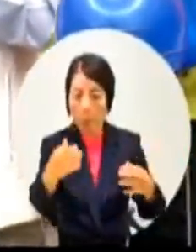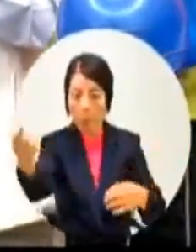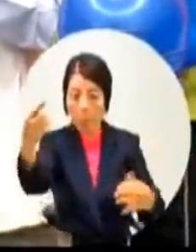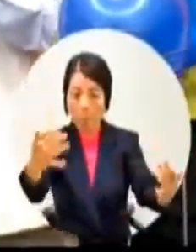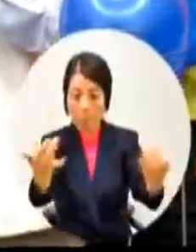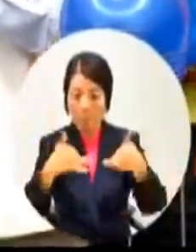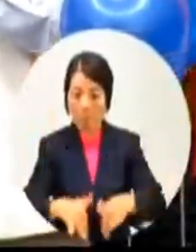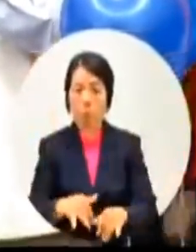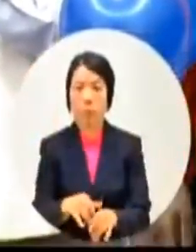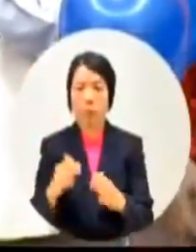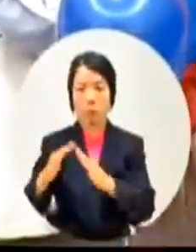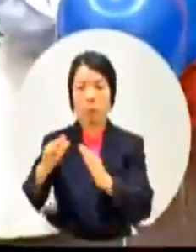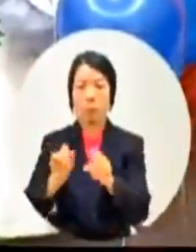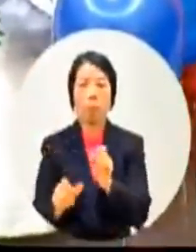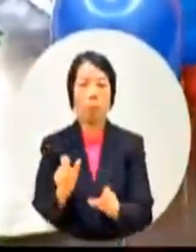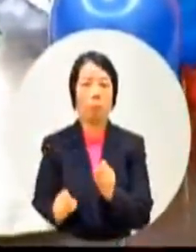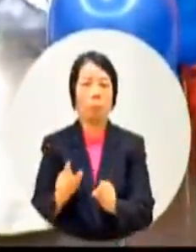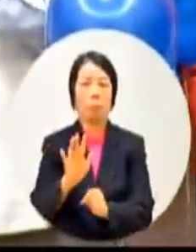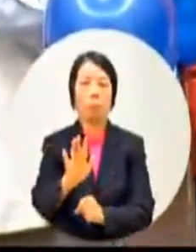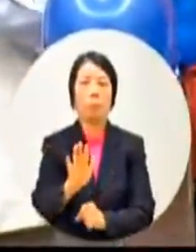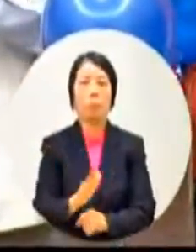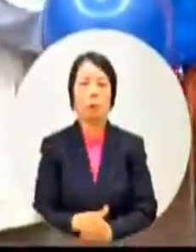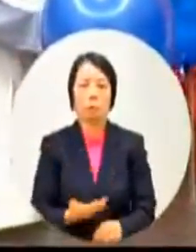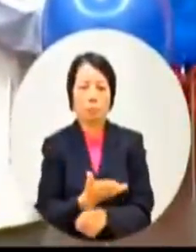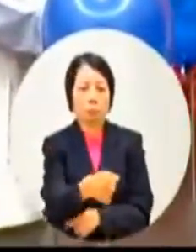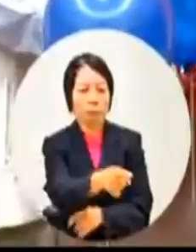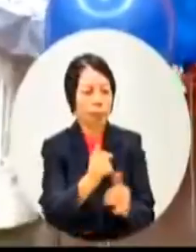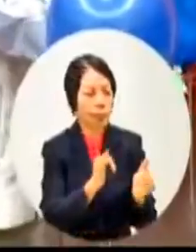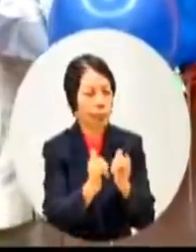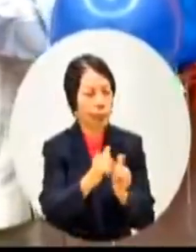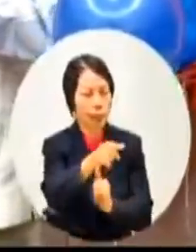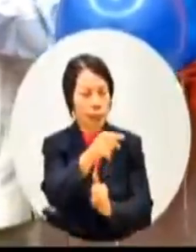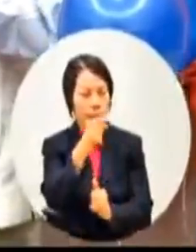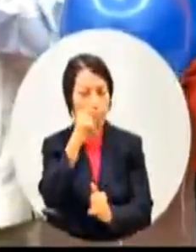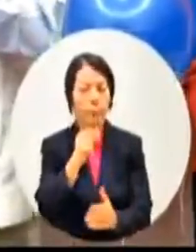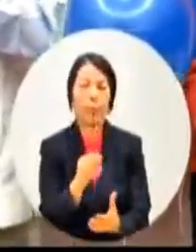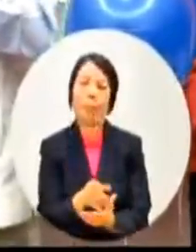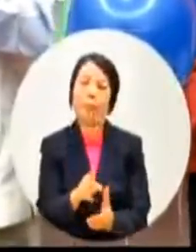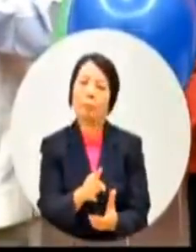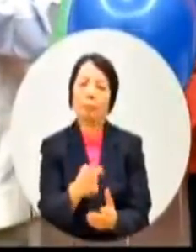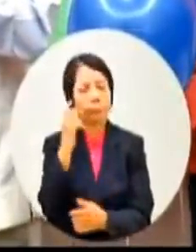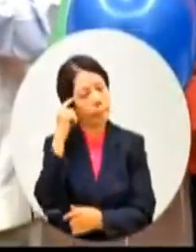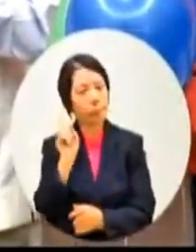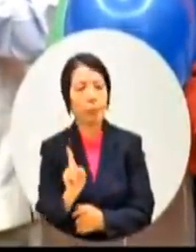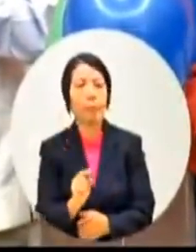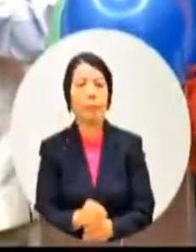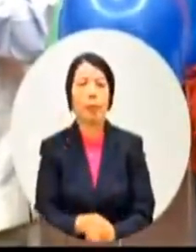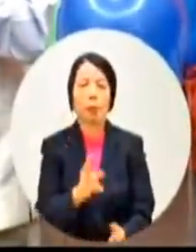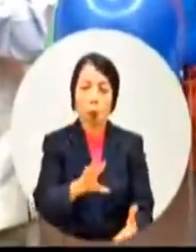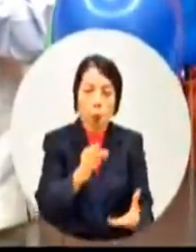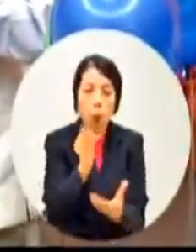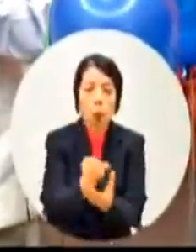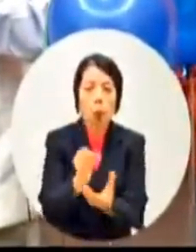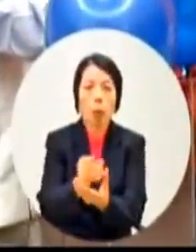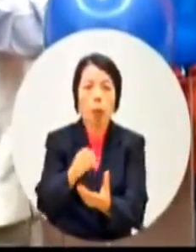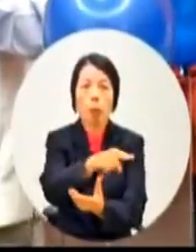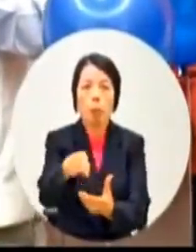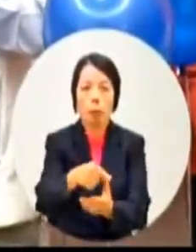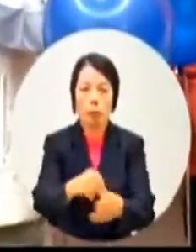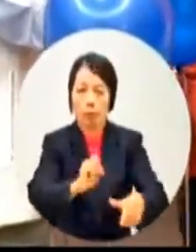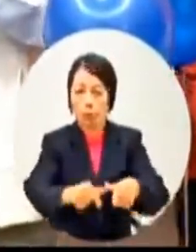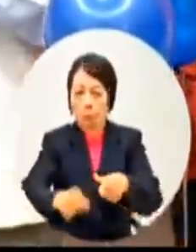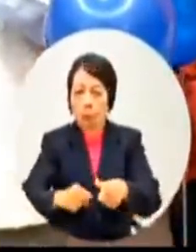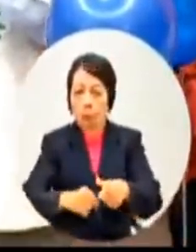多股票上市公司来高雄设立分公司，一步一步把人带来，钱带来，我们为什么要拒绝